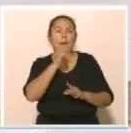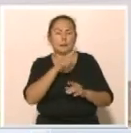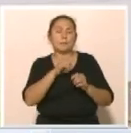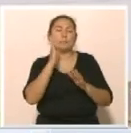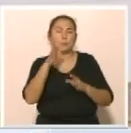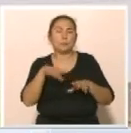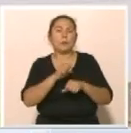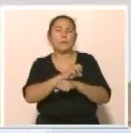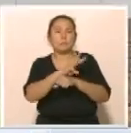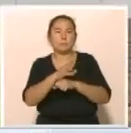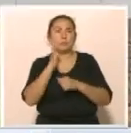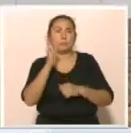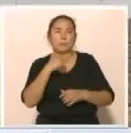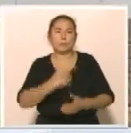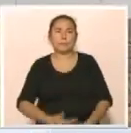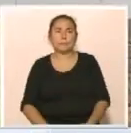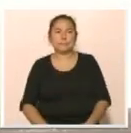тартылады. Қазір жоба жасақталып жатыр.